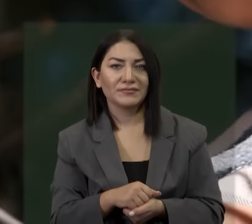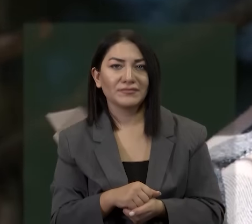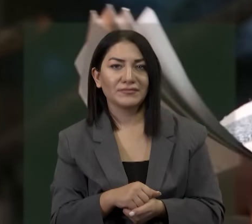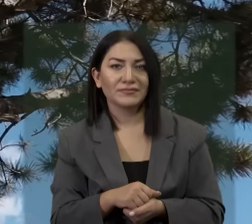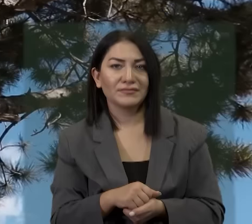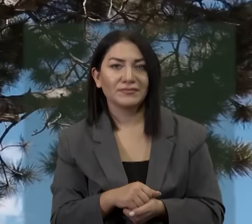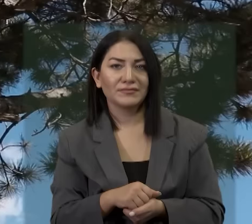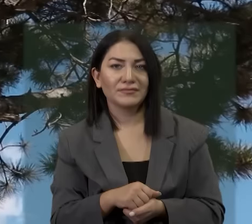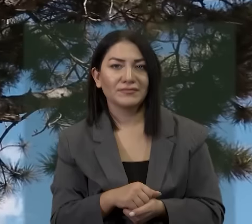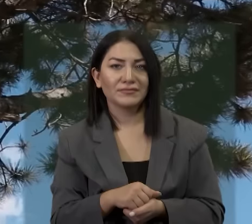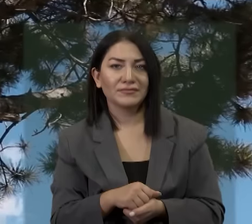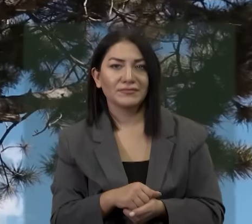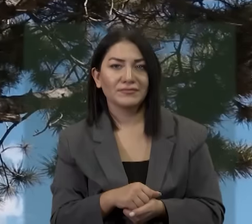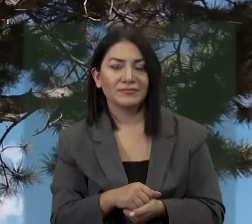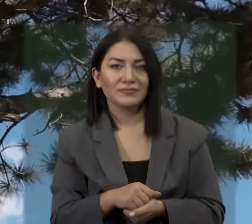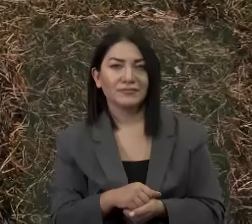Լավ։